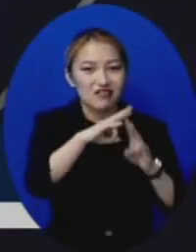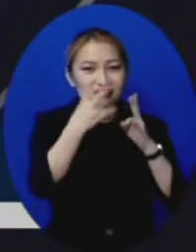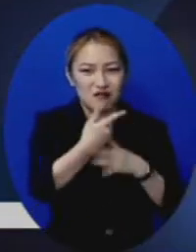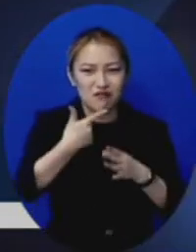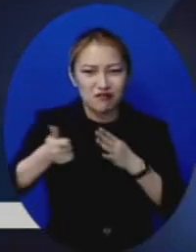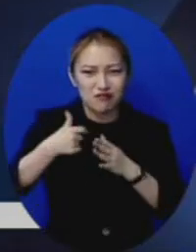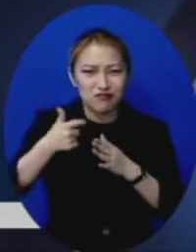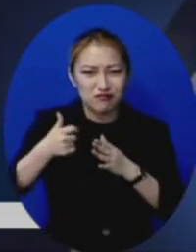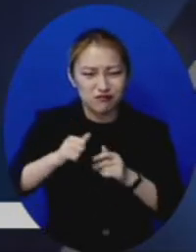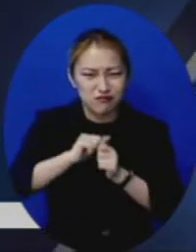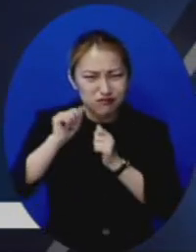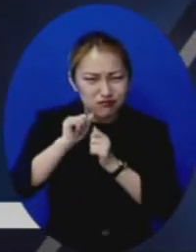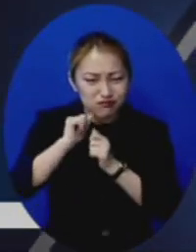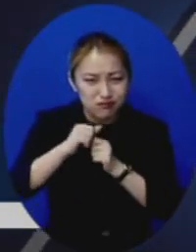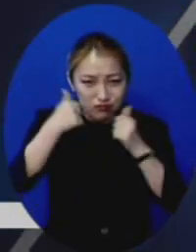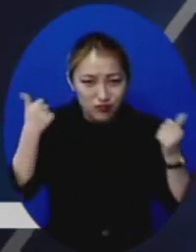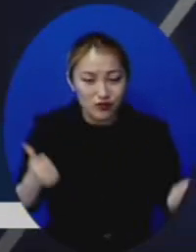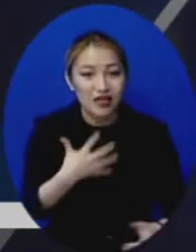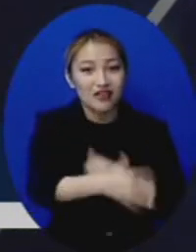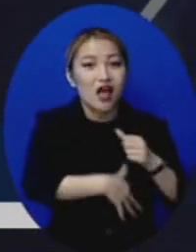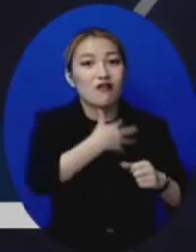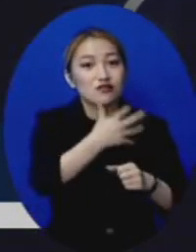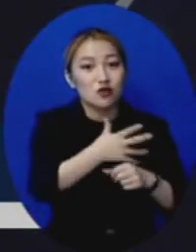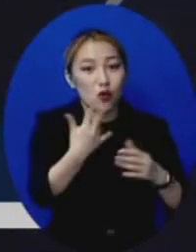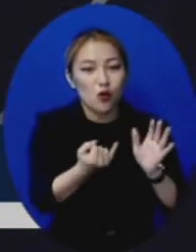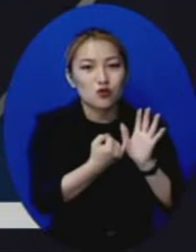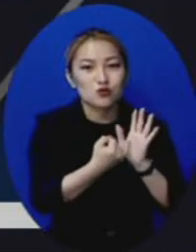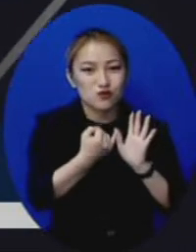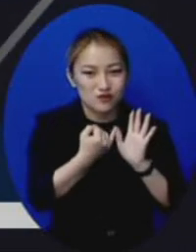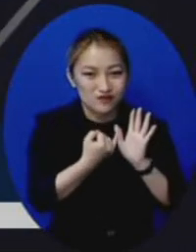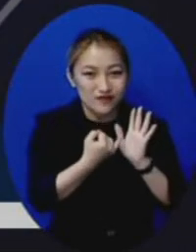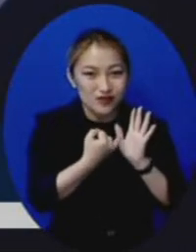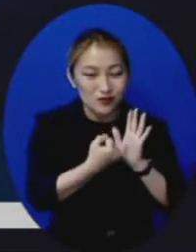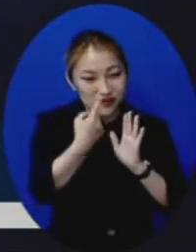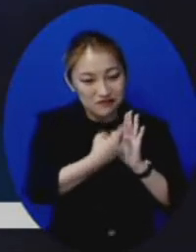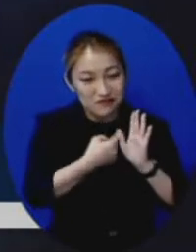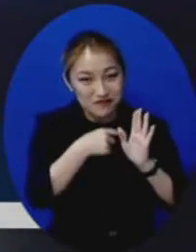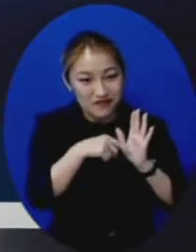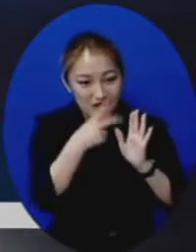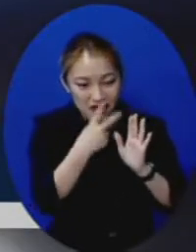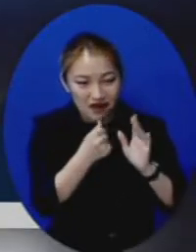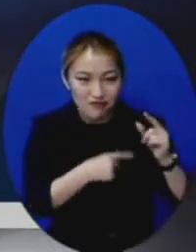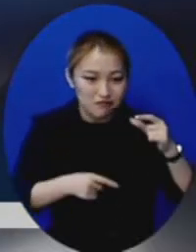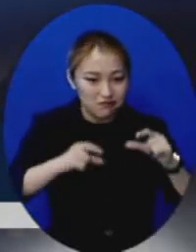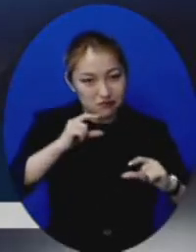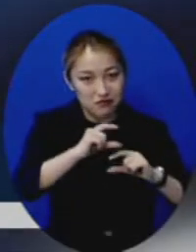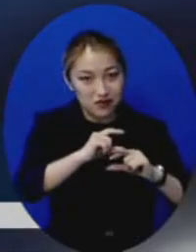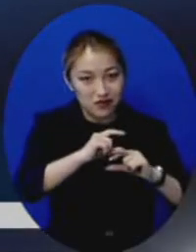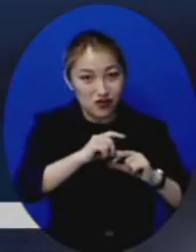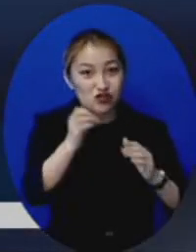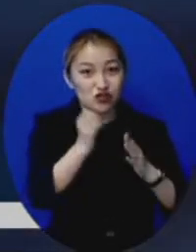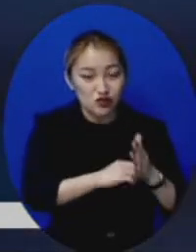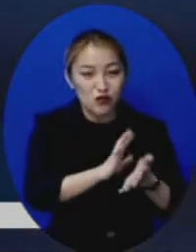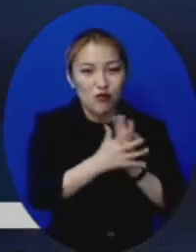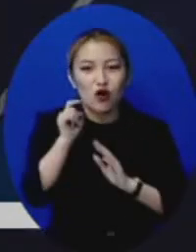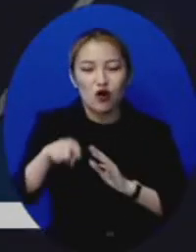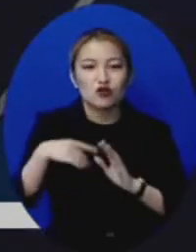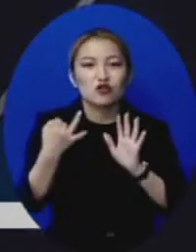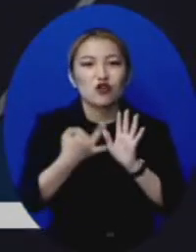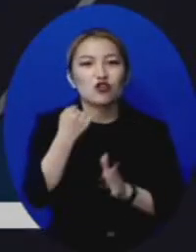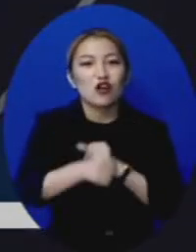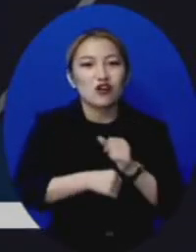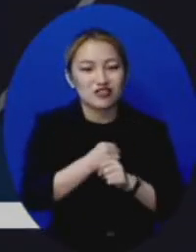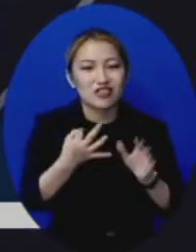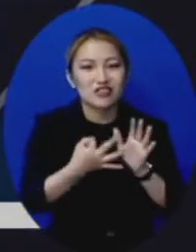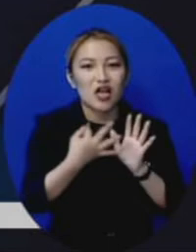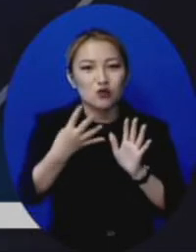шимтгэл тасралтгүй төлсөн 5 жилийн буюу 60 сарын дундад цалингаар тогтоодог байсан нэмэгдүүлж 7 жил буюу 84 сар болгосон иргэдийн